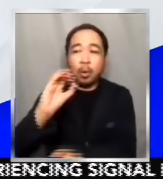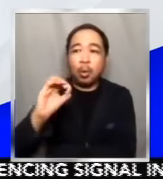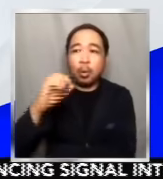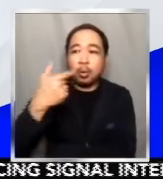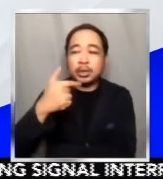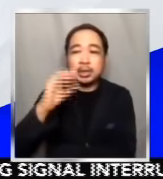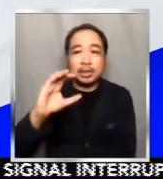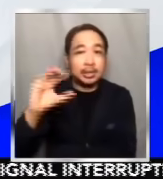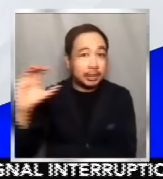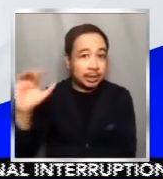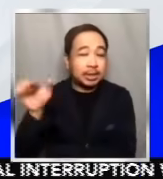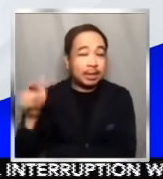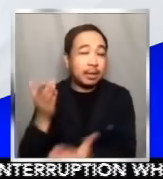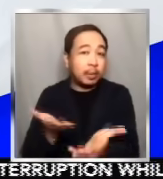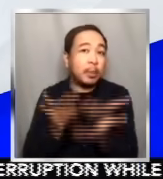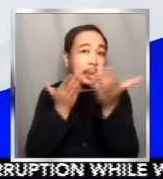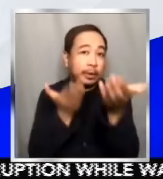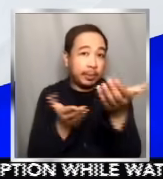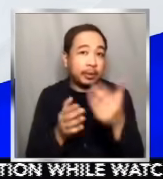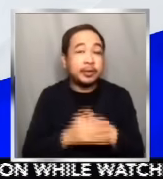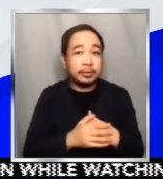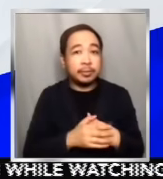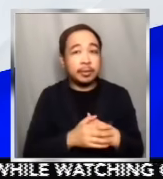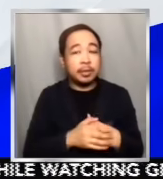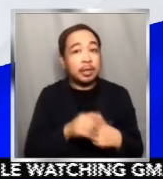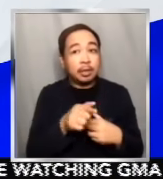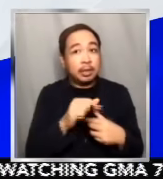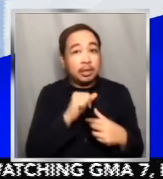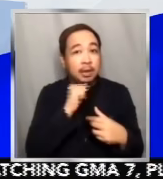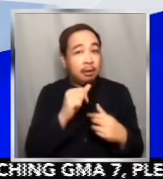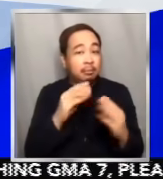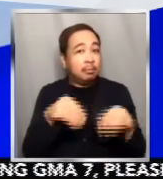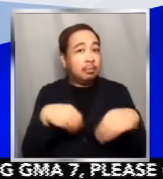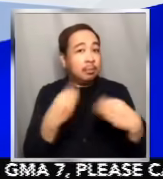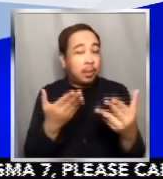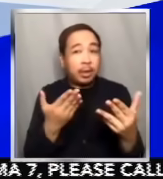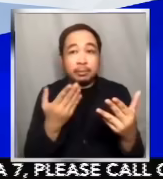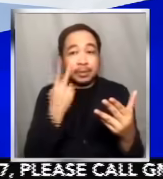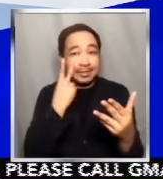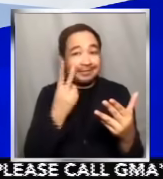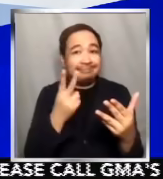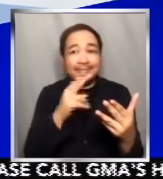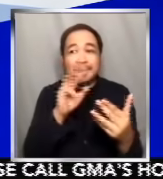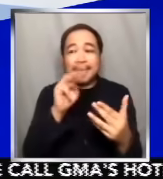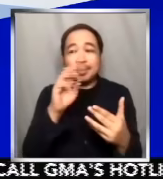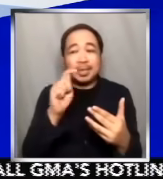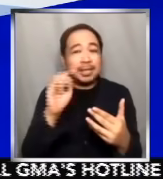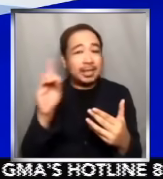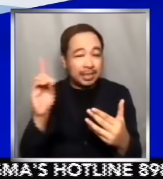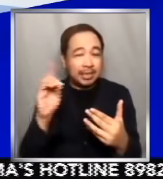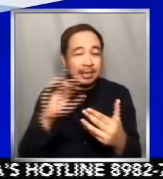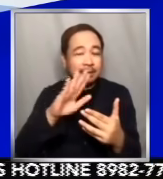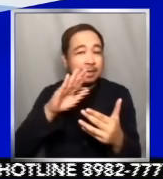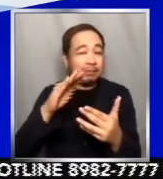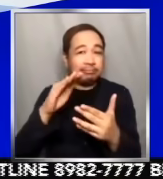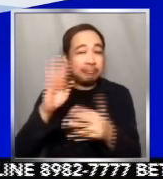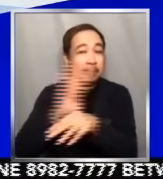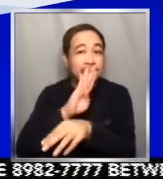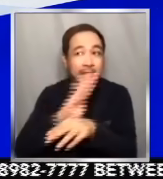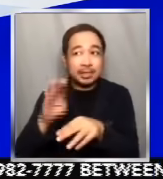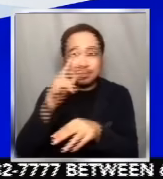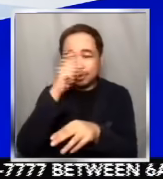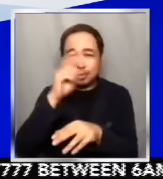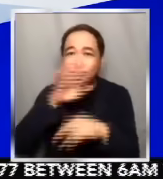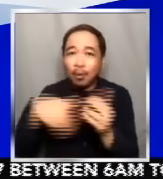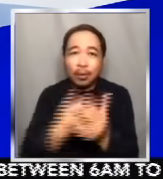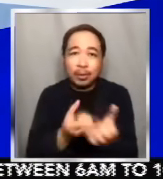naturang rekomendasyon. Hindi rin daw nabigyan ng bentahe ang MTD Capital Berhad dahil dumaan lahat ng proposal